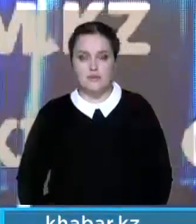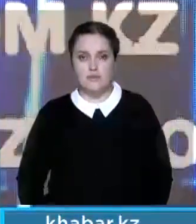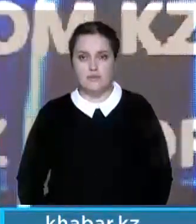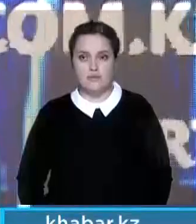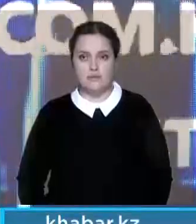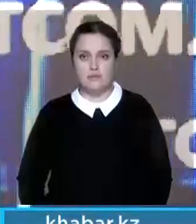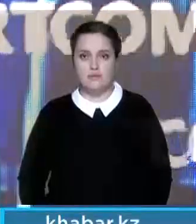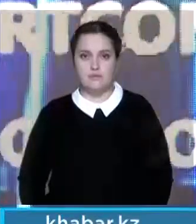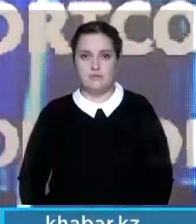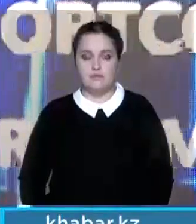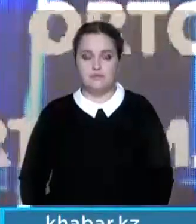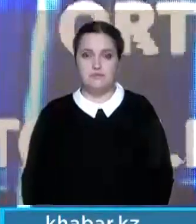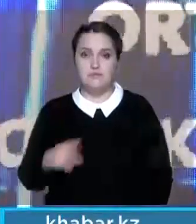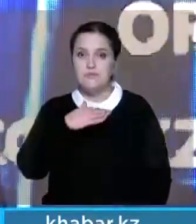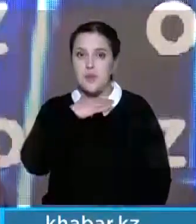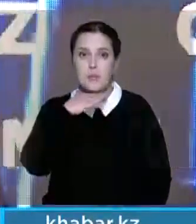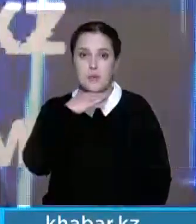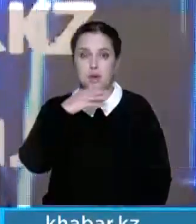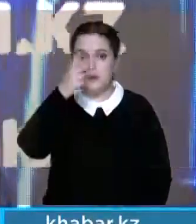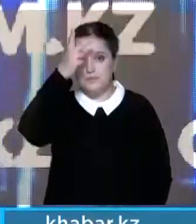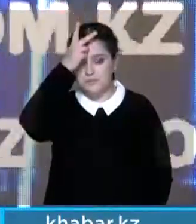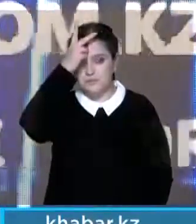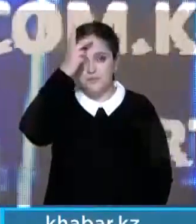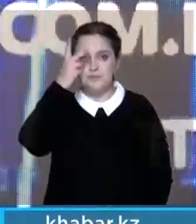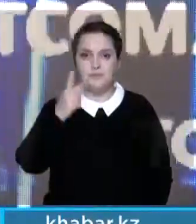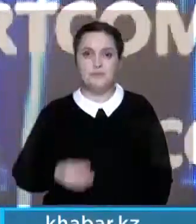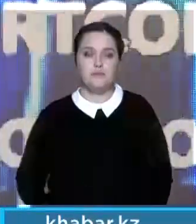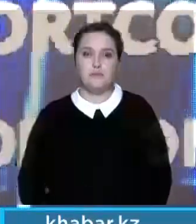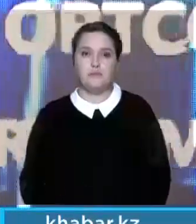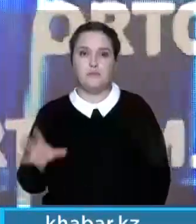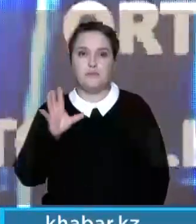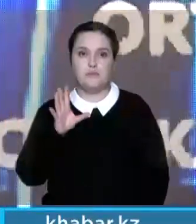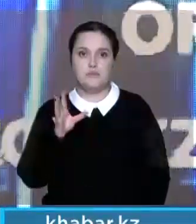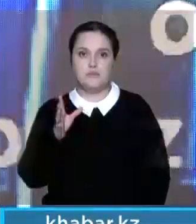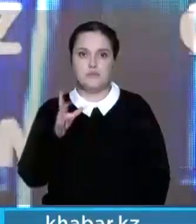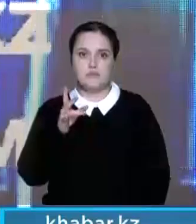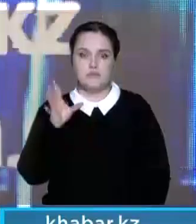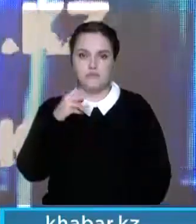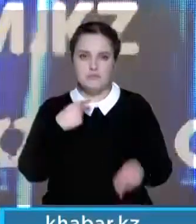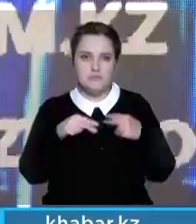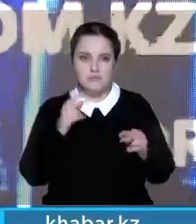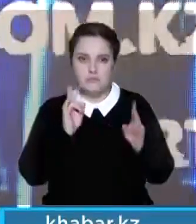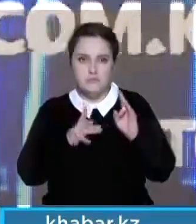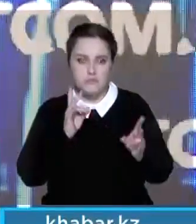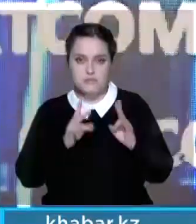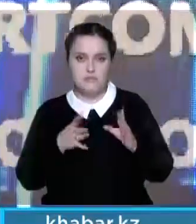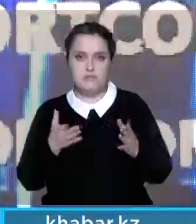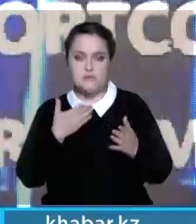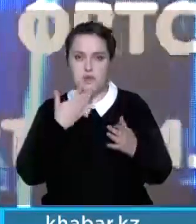Спросом сайгачье мясо, я могу сказать, так особо не пользуется. Поэтому нет